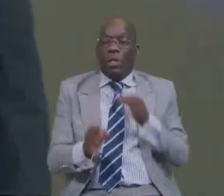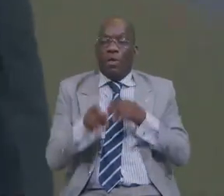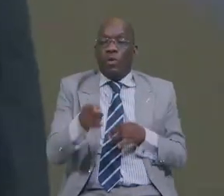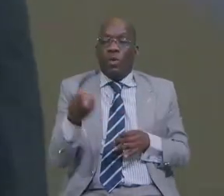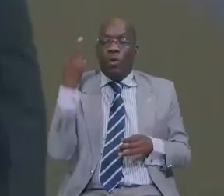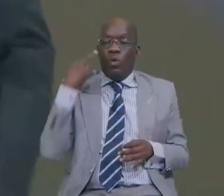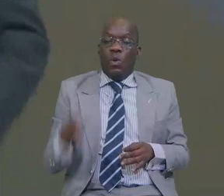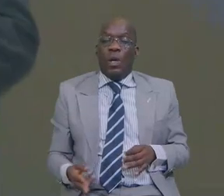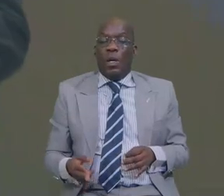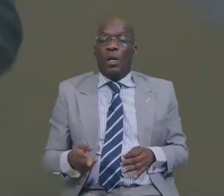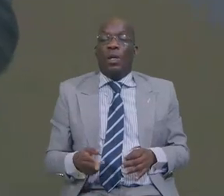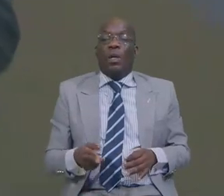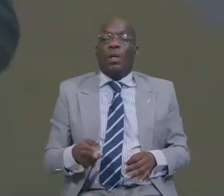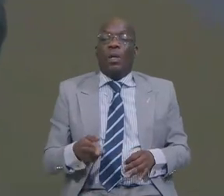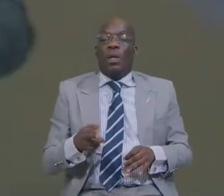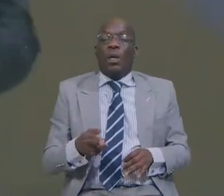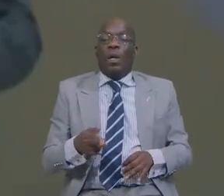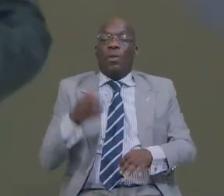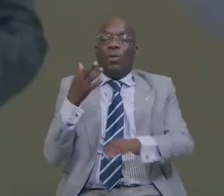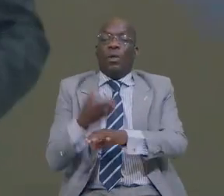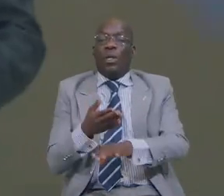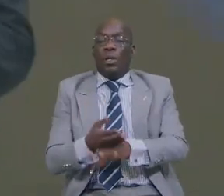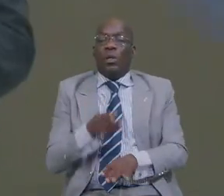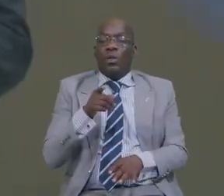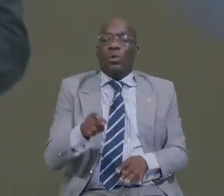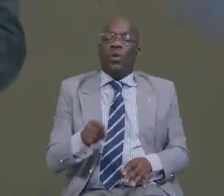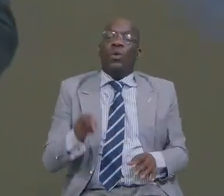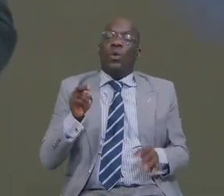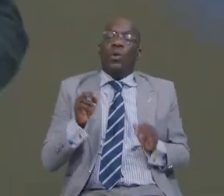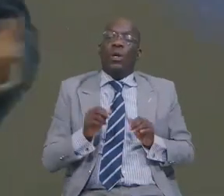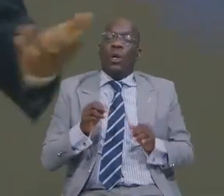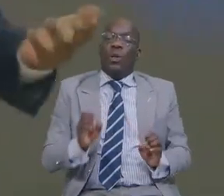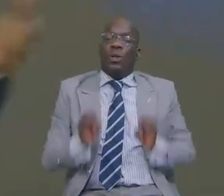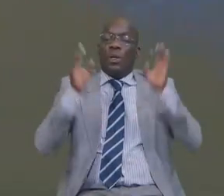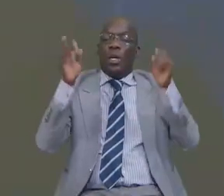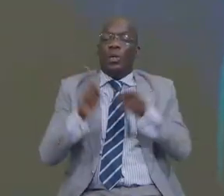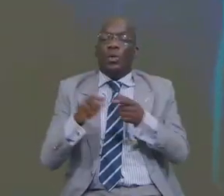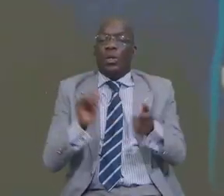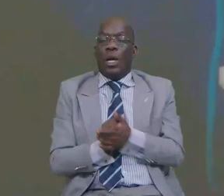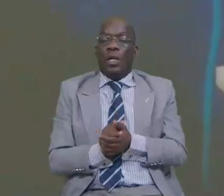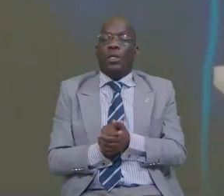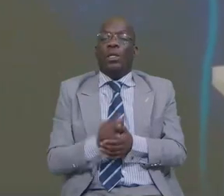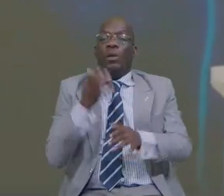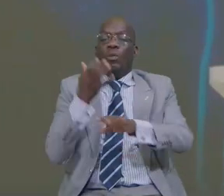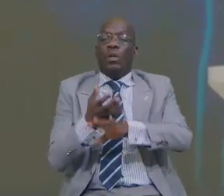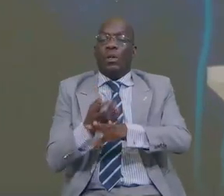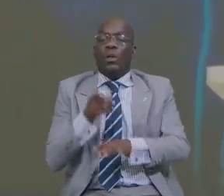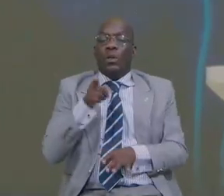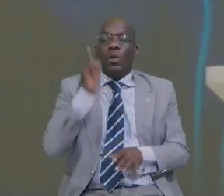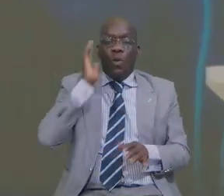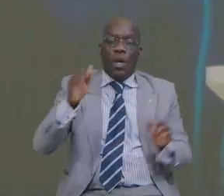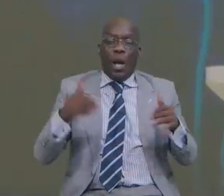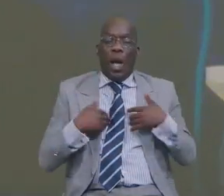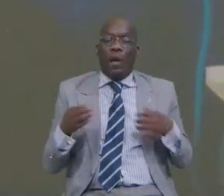Si tu as été contraint et tu as cédé à l'Esprit de Dieu qui t'a contraint,